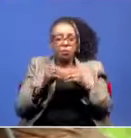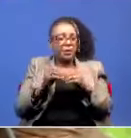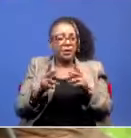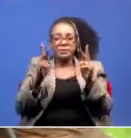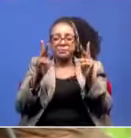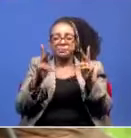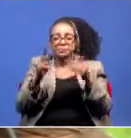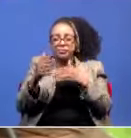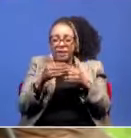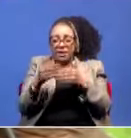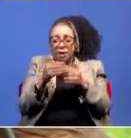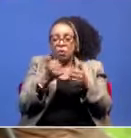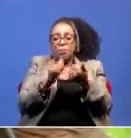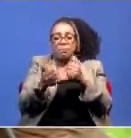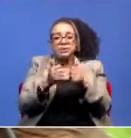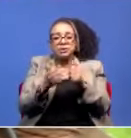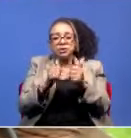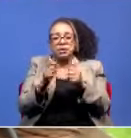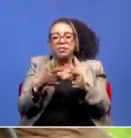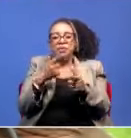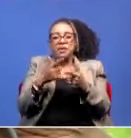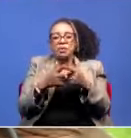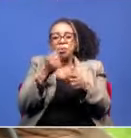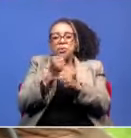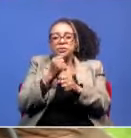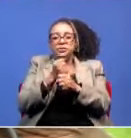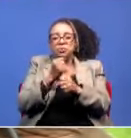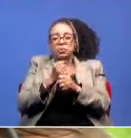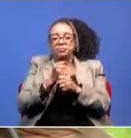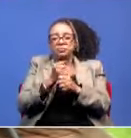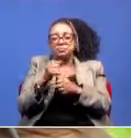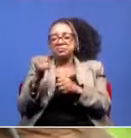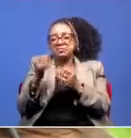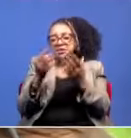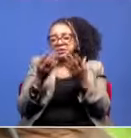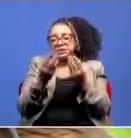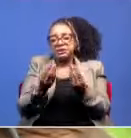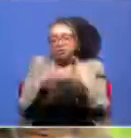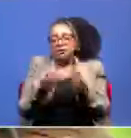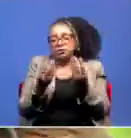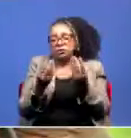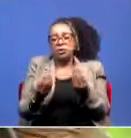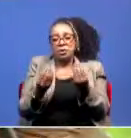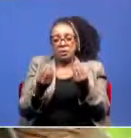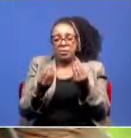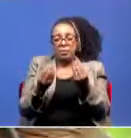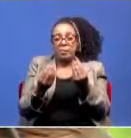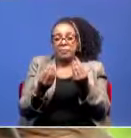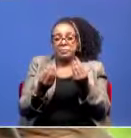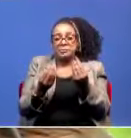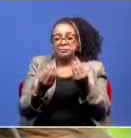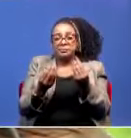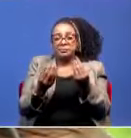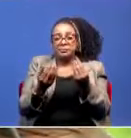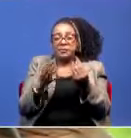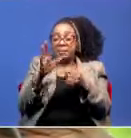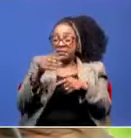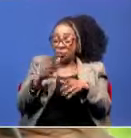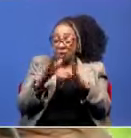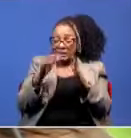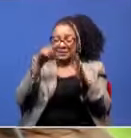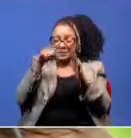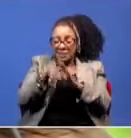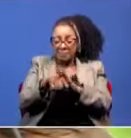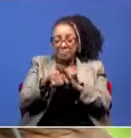vizuri, tukikaribia competition tunafanya ile just gentle so that hata muscles zichoko. Unajua sasa hiyo ukifanya by the way